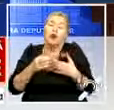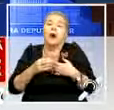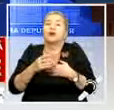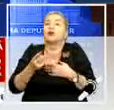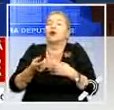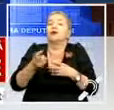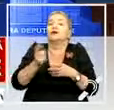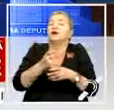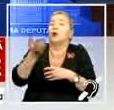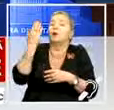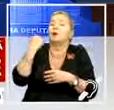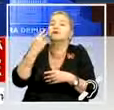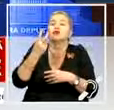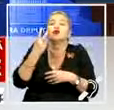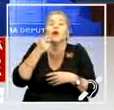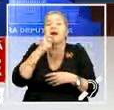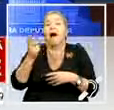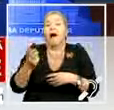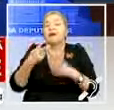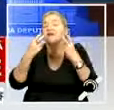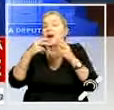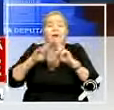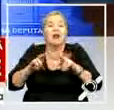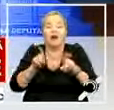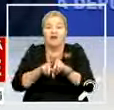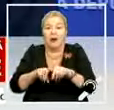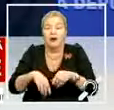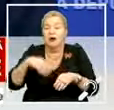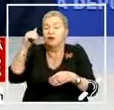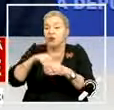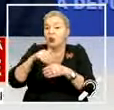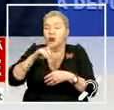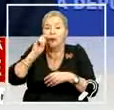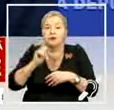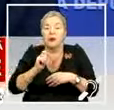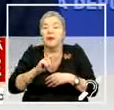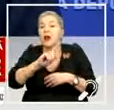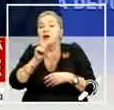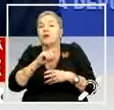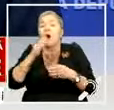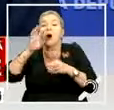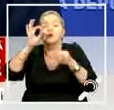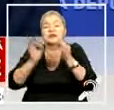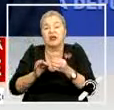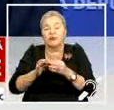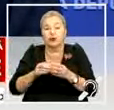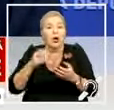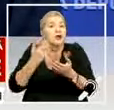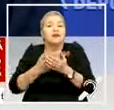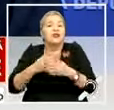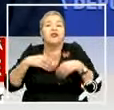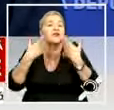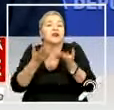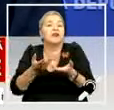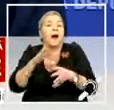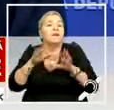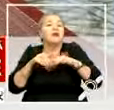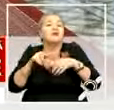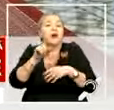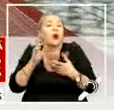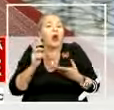este valabilă și acum, iar voturile udemeriștilor nu s-au diminuat. Drept urmare, nu vede de ce ar ceda un astfel de